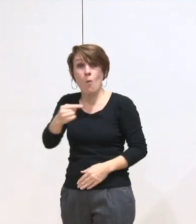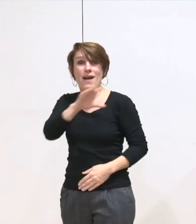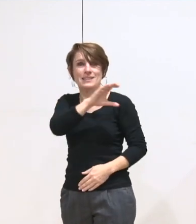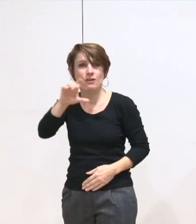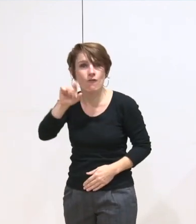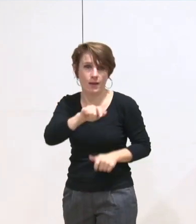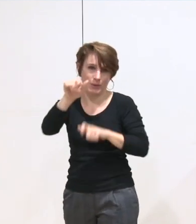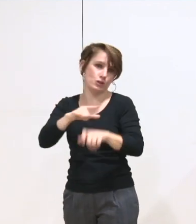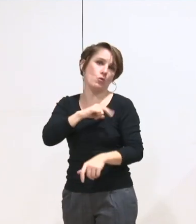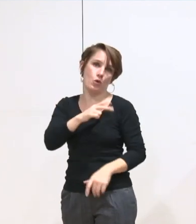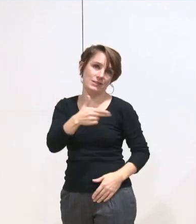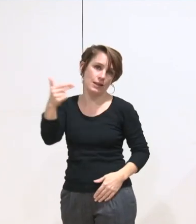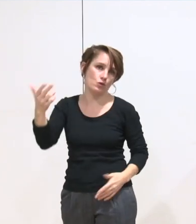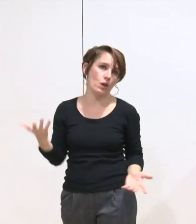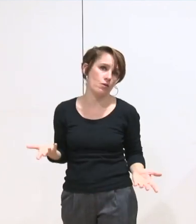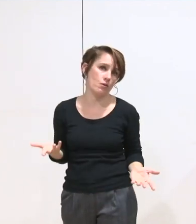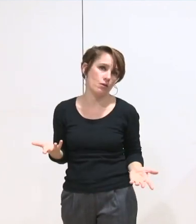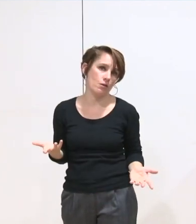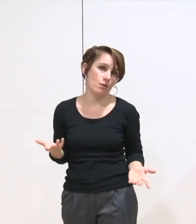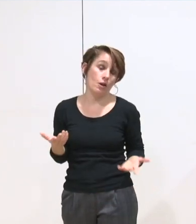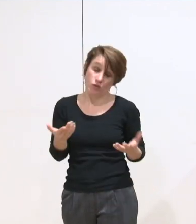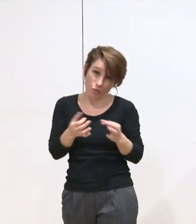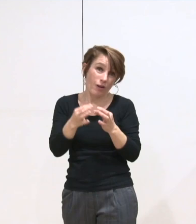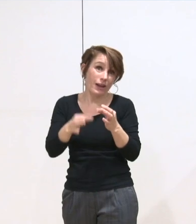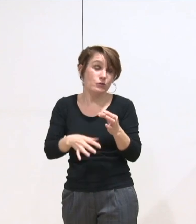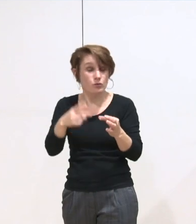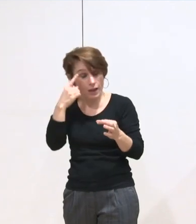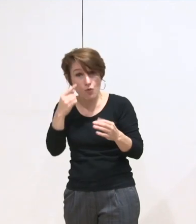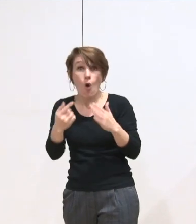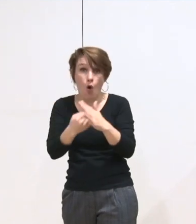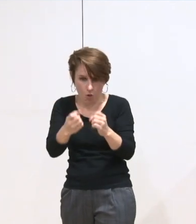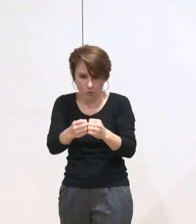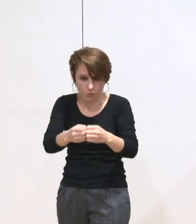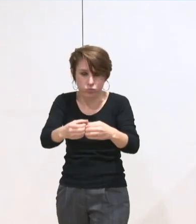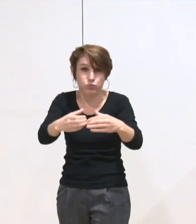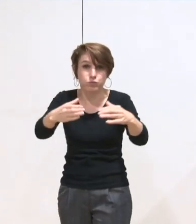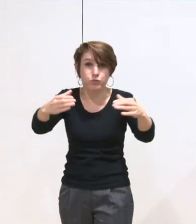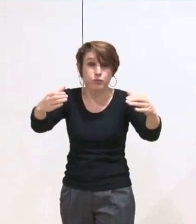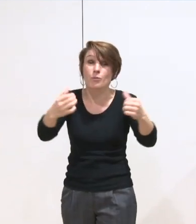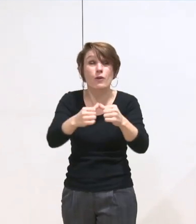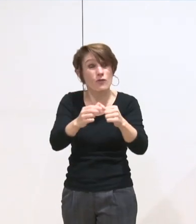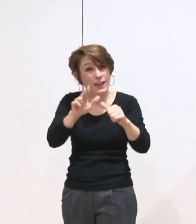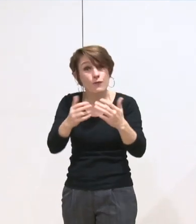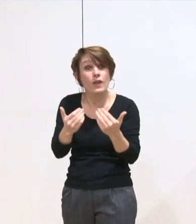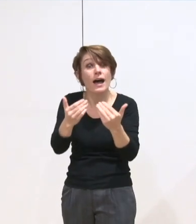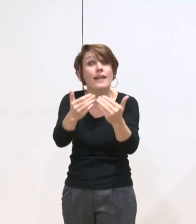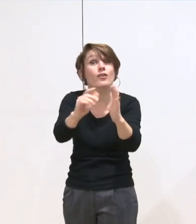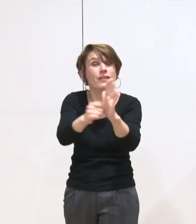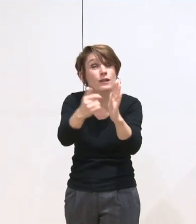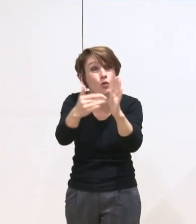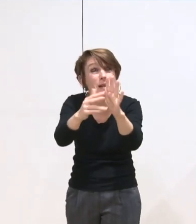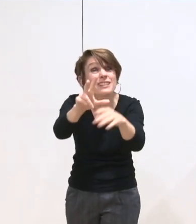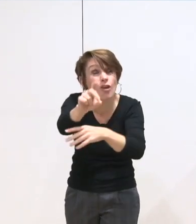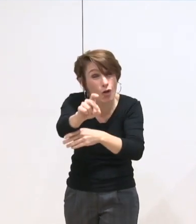réformes, pour remonter les effectifs, il faudra attendre 2030 pour retrouver le niveau des effectifs de